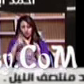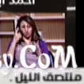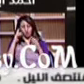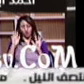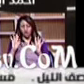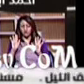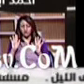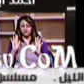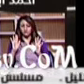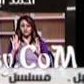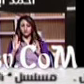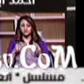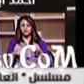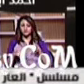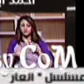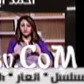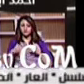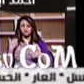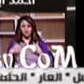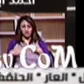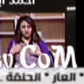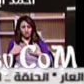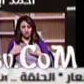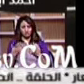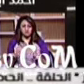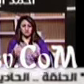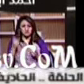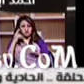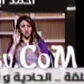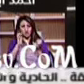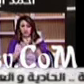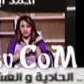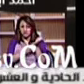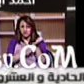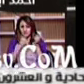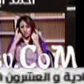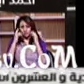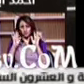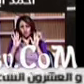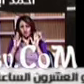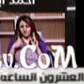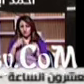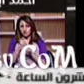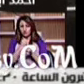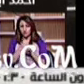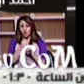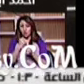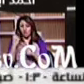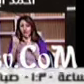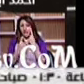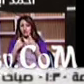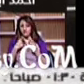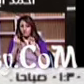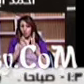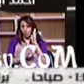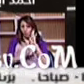اخري في في ما تفهمش في حقد في في اي حاجه غير ازاي بيشتغل ده يعني ليه يشتغل